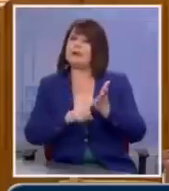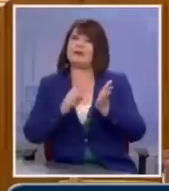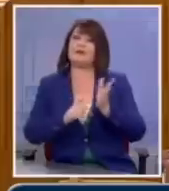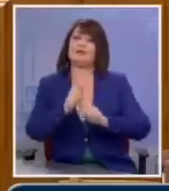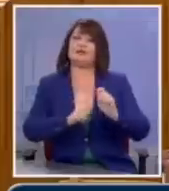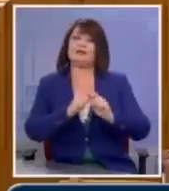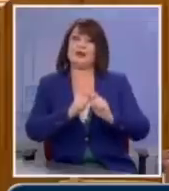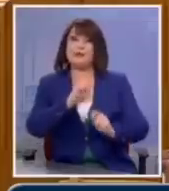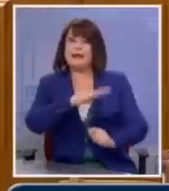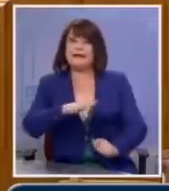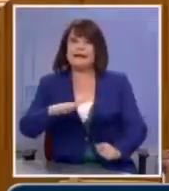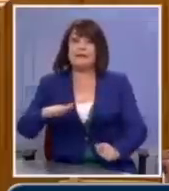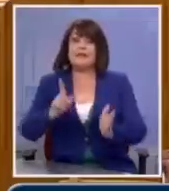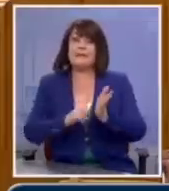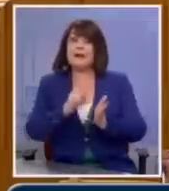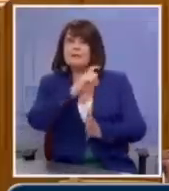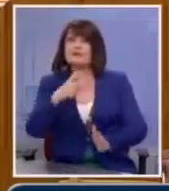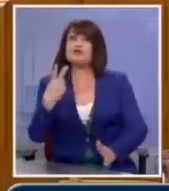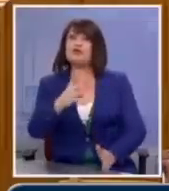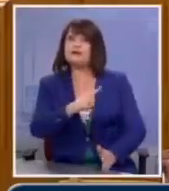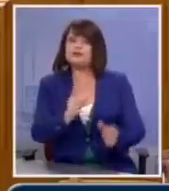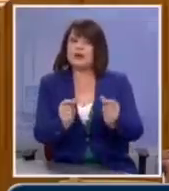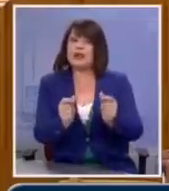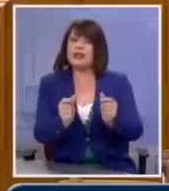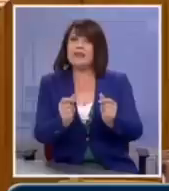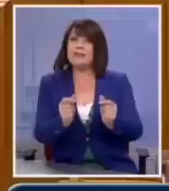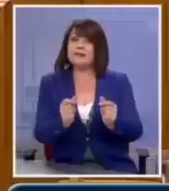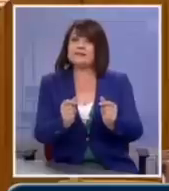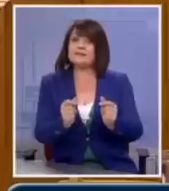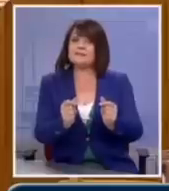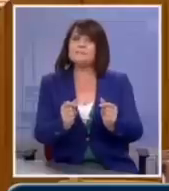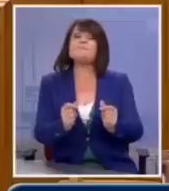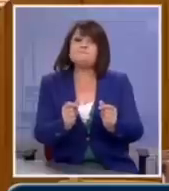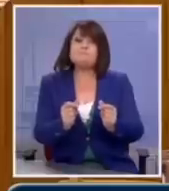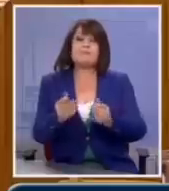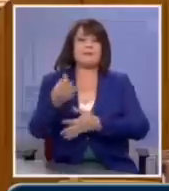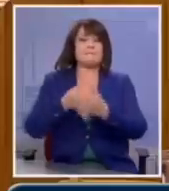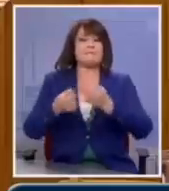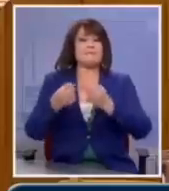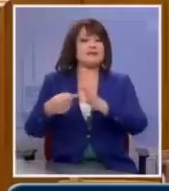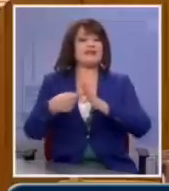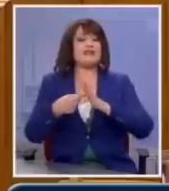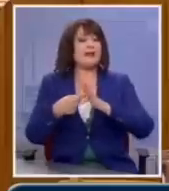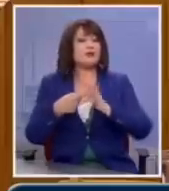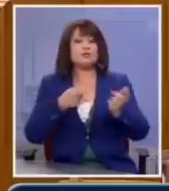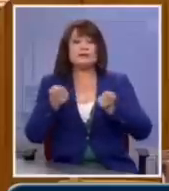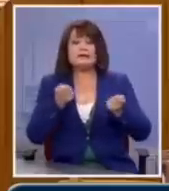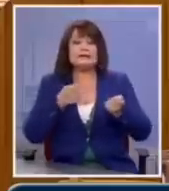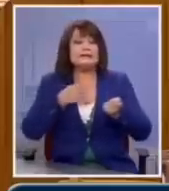ανάγκες των παιδιών να ρυθμιστεί η ζωή τους είναι αυτές που μας καθοδηγούν στο να μπορέσουμε